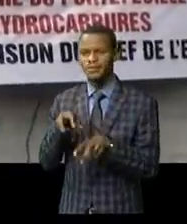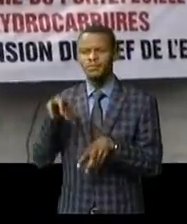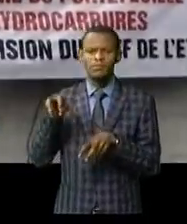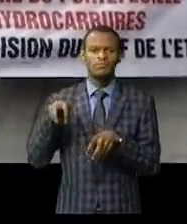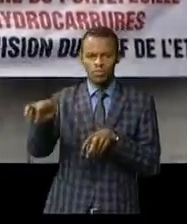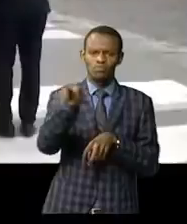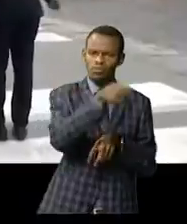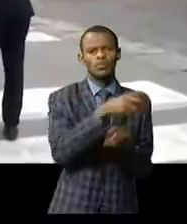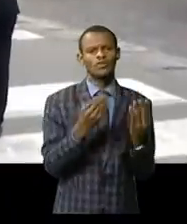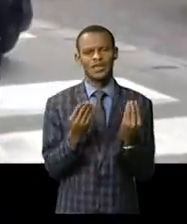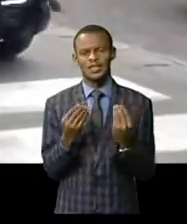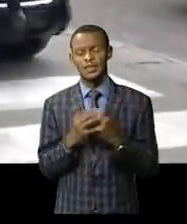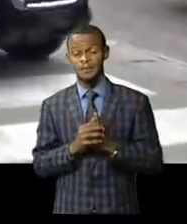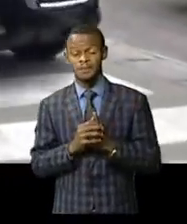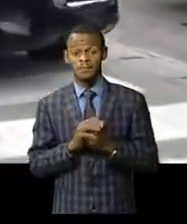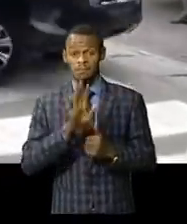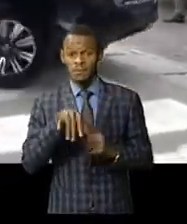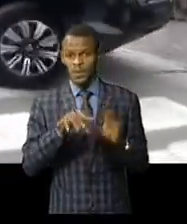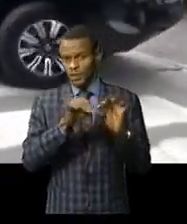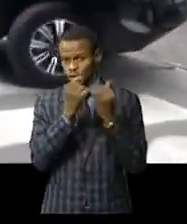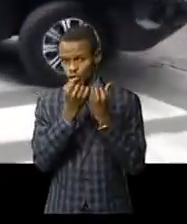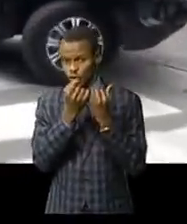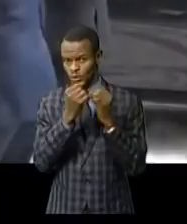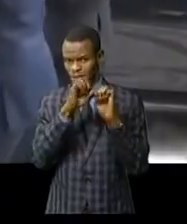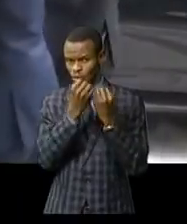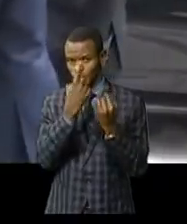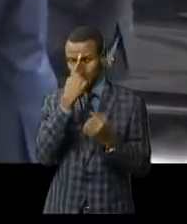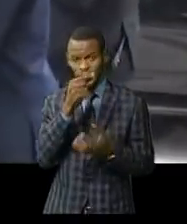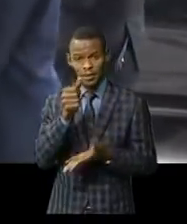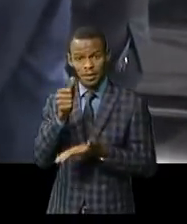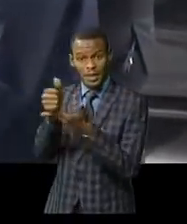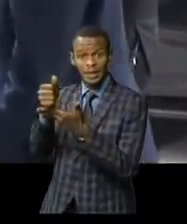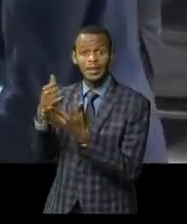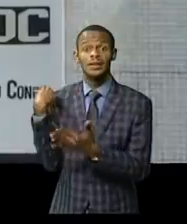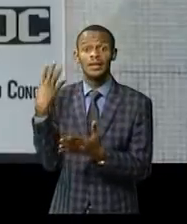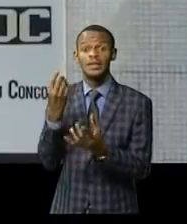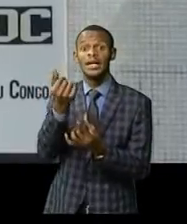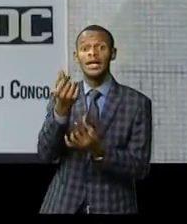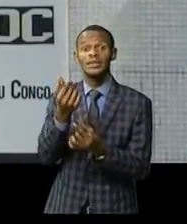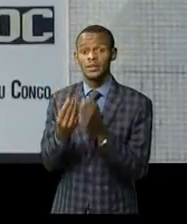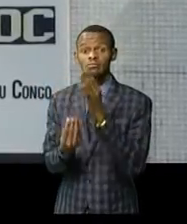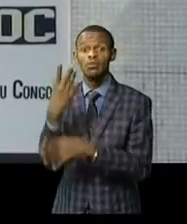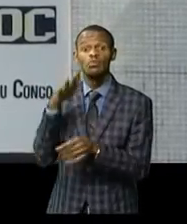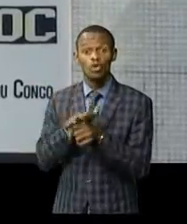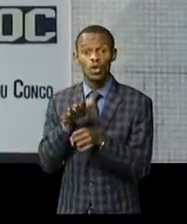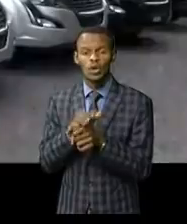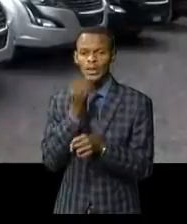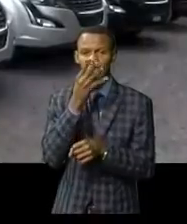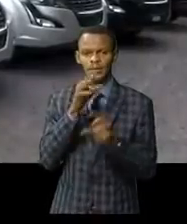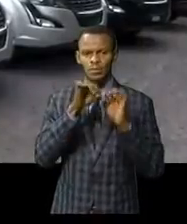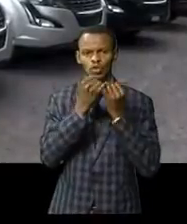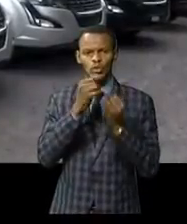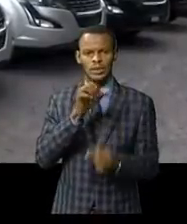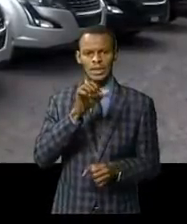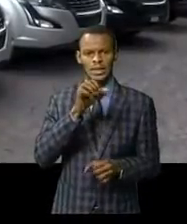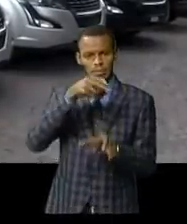La restructuration et la relance des entreprises du portefeuille de l'État prend corps à la Société nationale des hydrocarbures du Congo. Pour